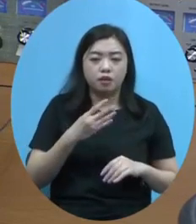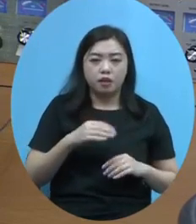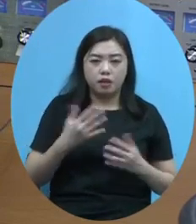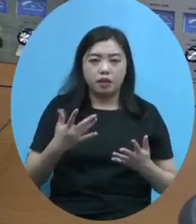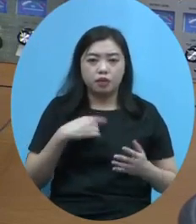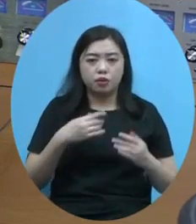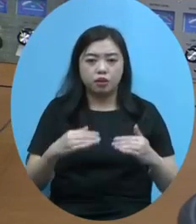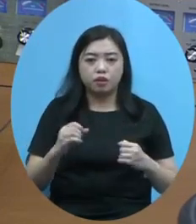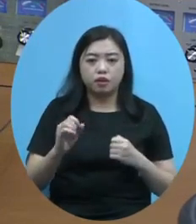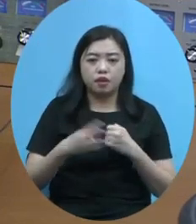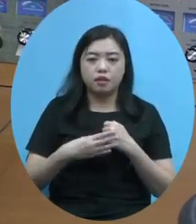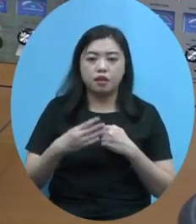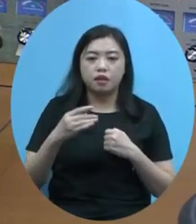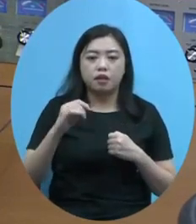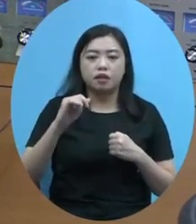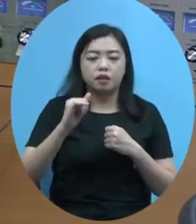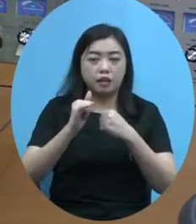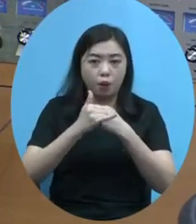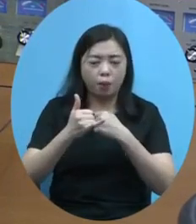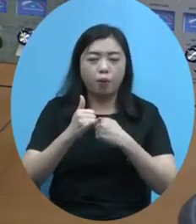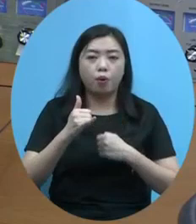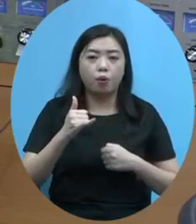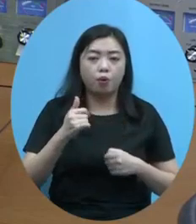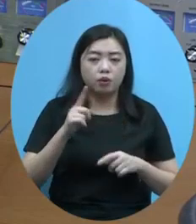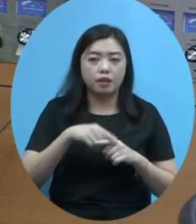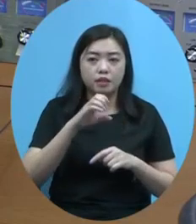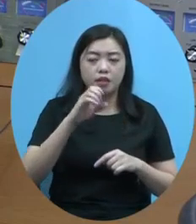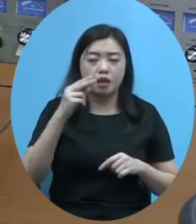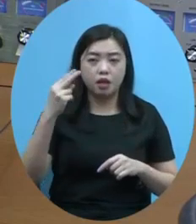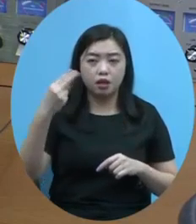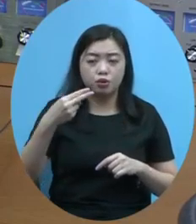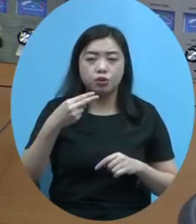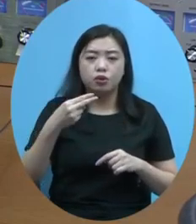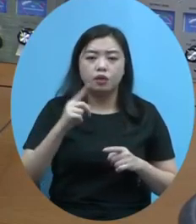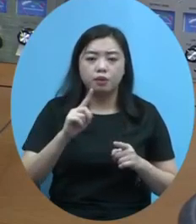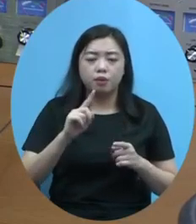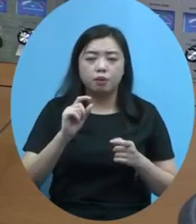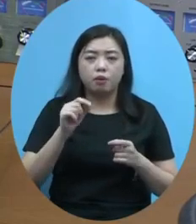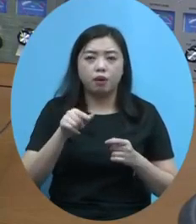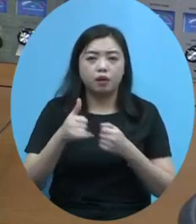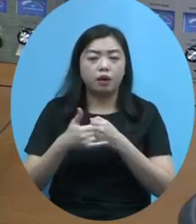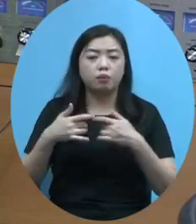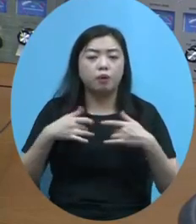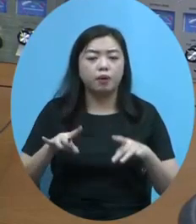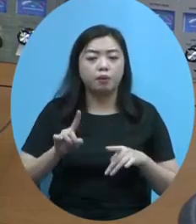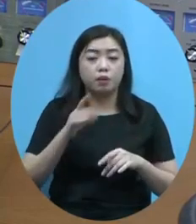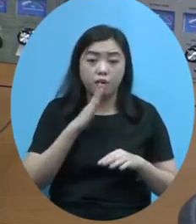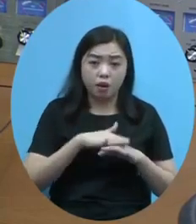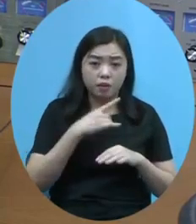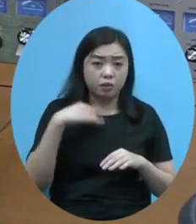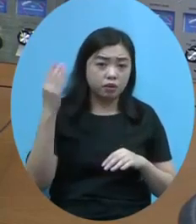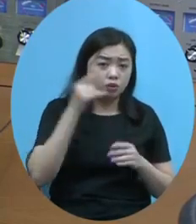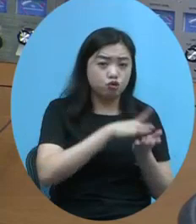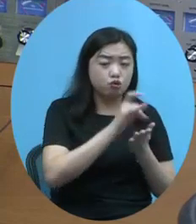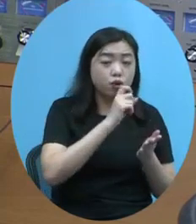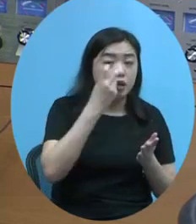第六波未啊？如果未的話，係 CHP 係點樣去界定何為第六波咧？係好似一啲專家講話是有一隻新的流行的變